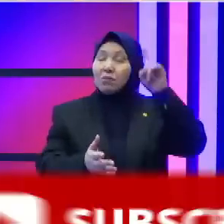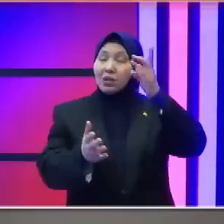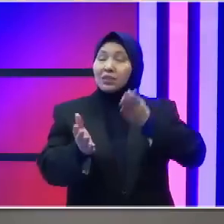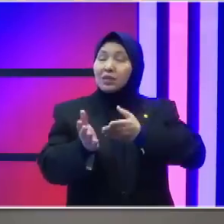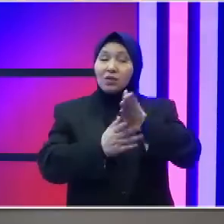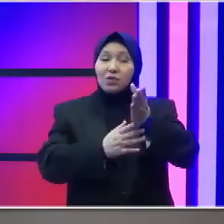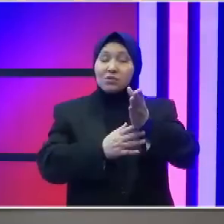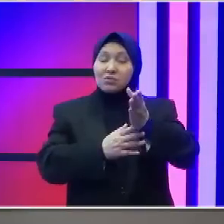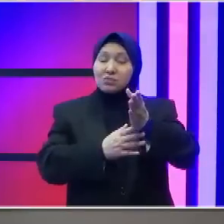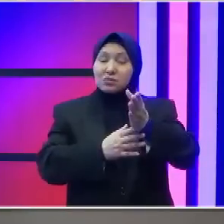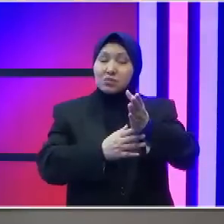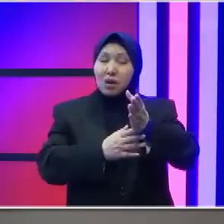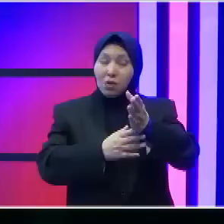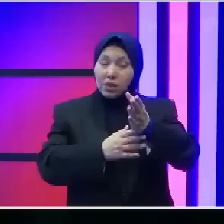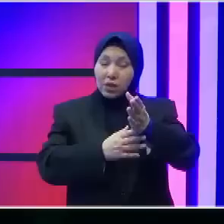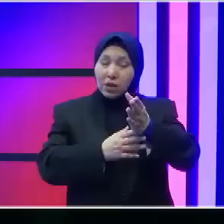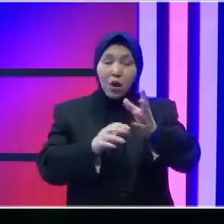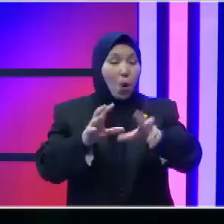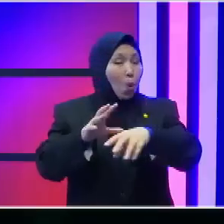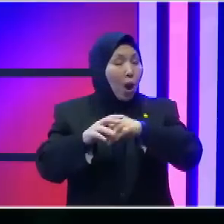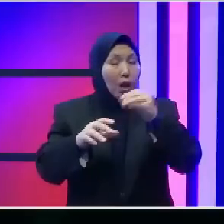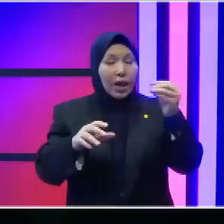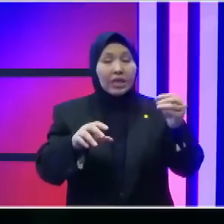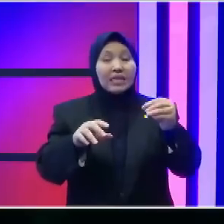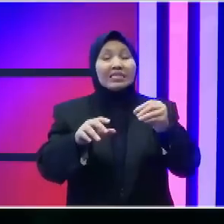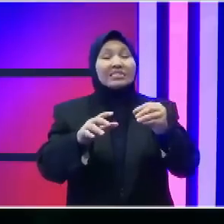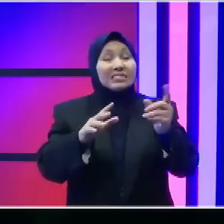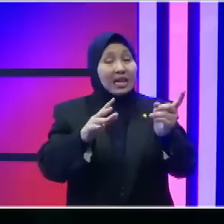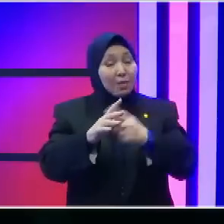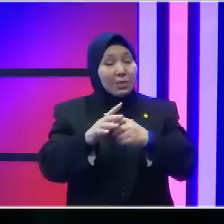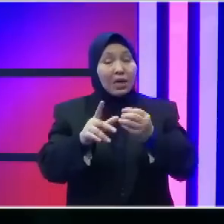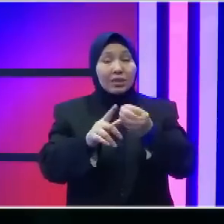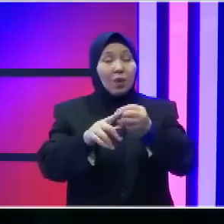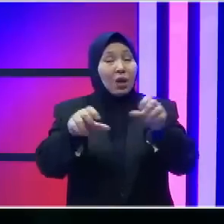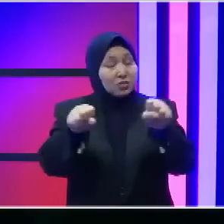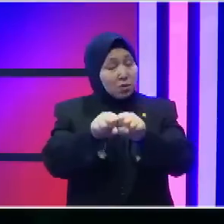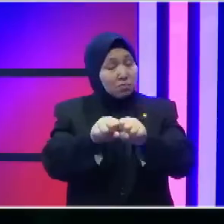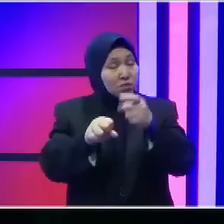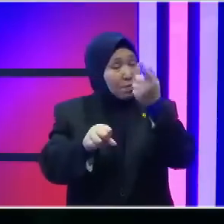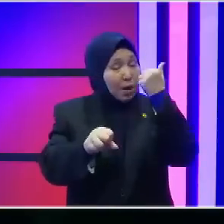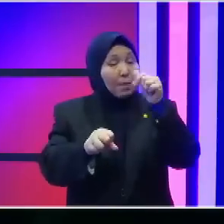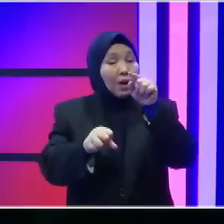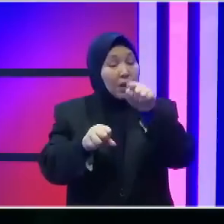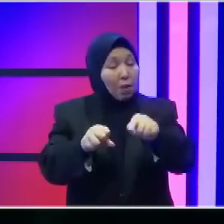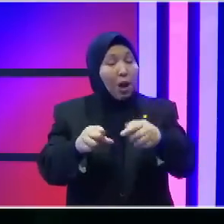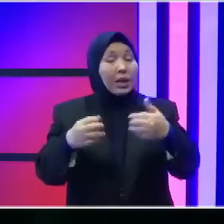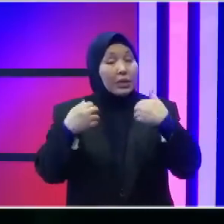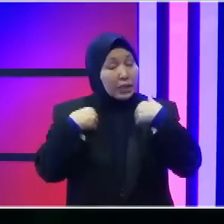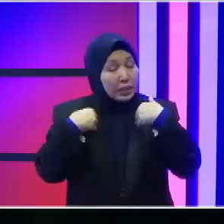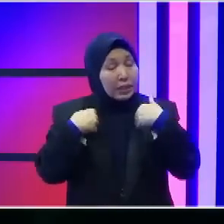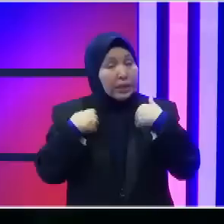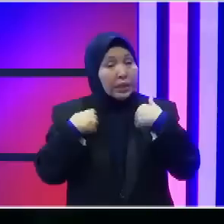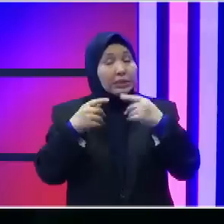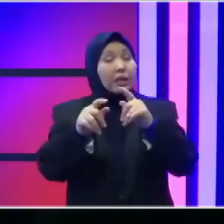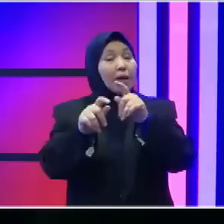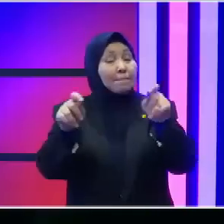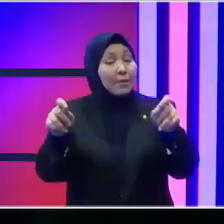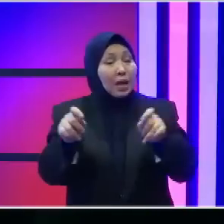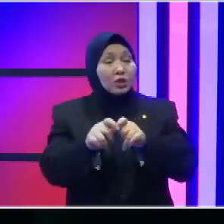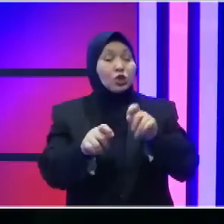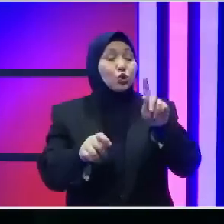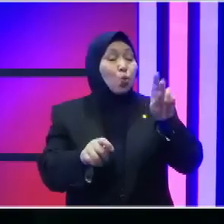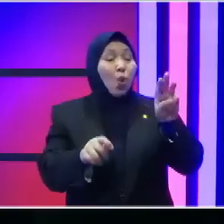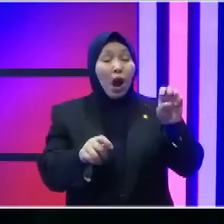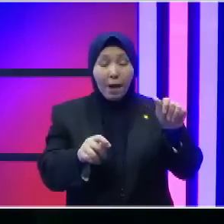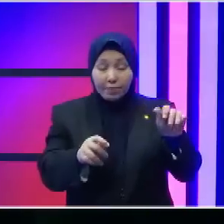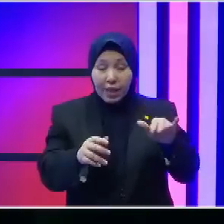iaitu tanggalkan selipar ataupun kasutmu, sesungguhnya engkau berada di lembah tua, muqaddasi tua. Apa